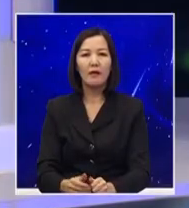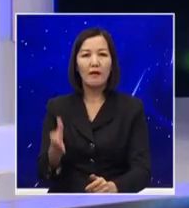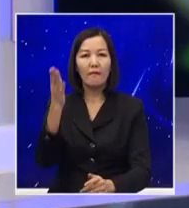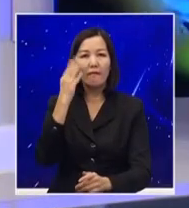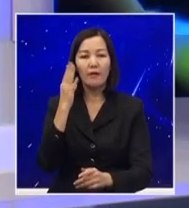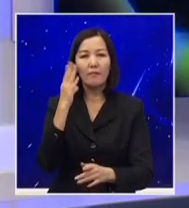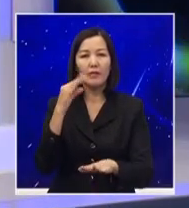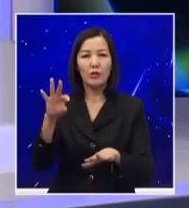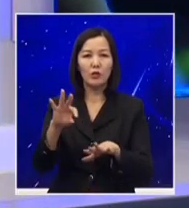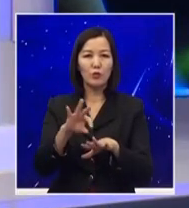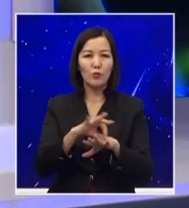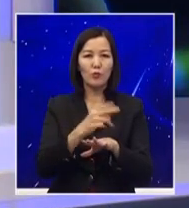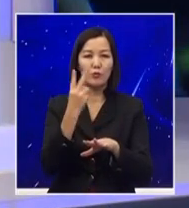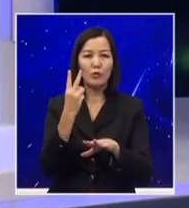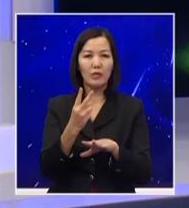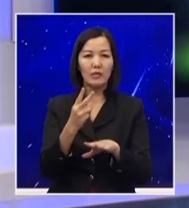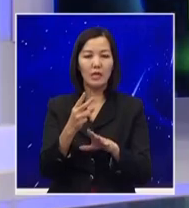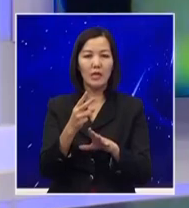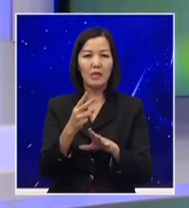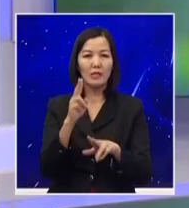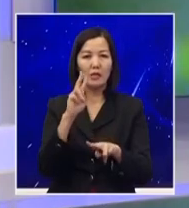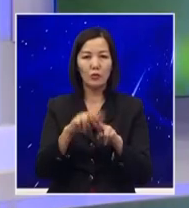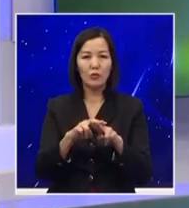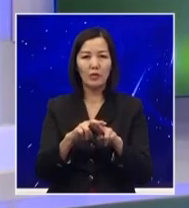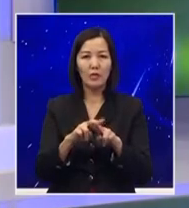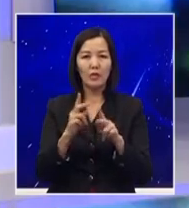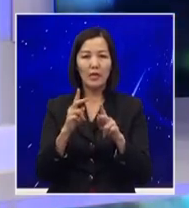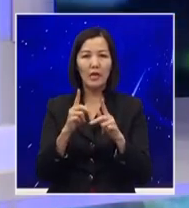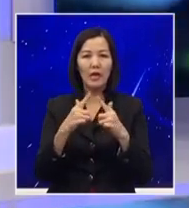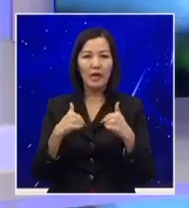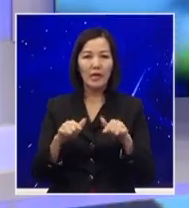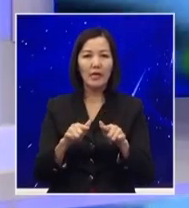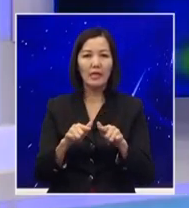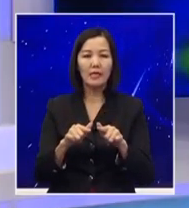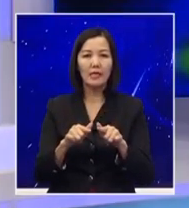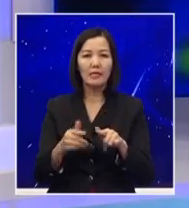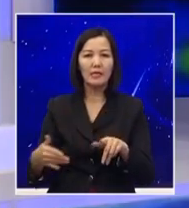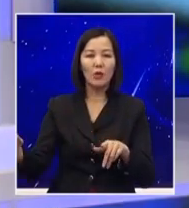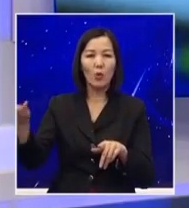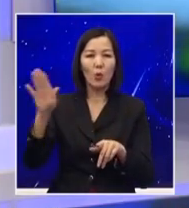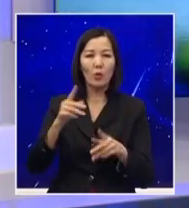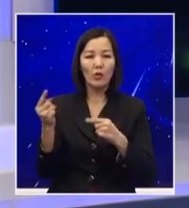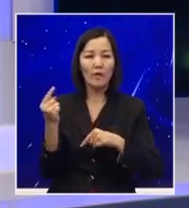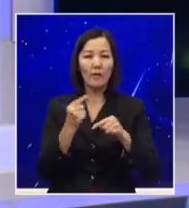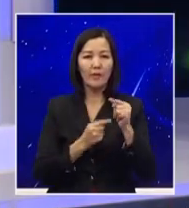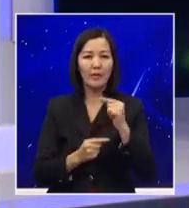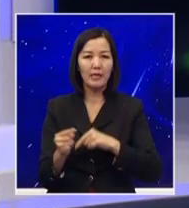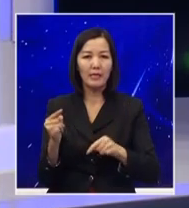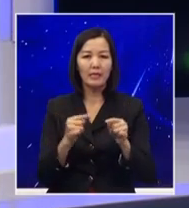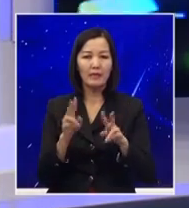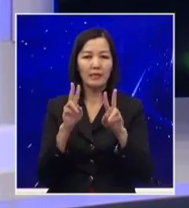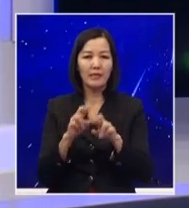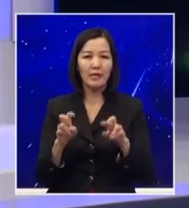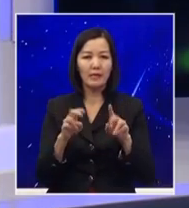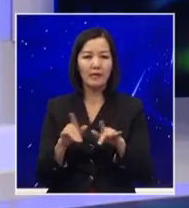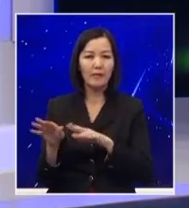В Алматы супружескую пару осудили за организацию незаконного игорного бизнеса. В ходе оперативно-следственных